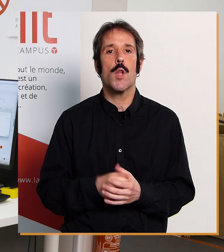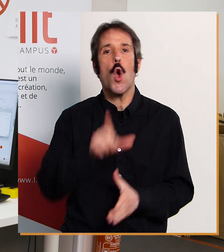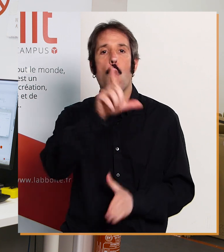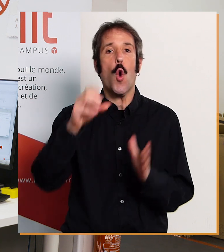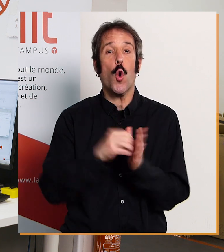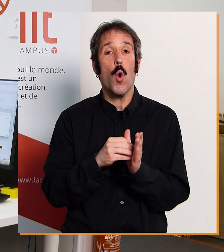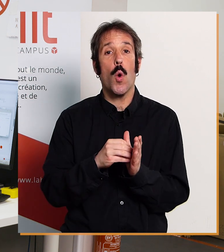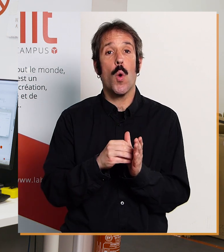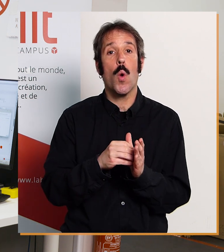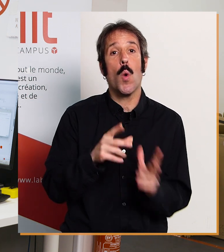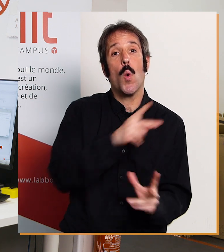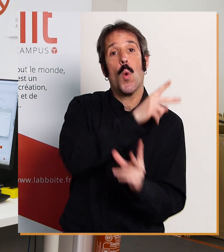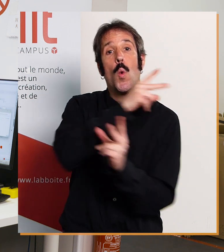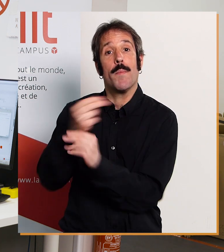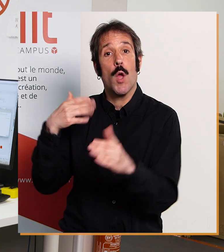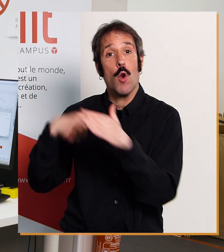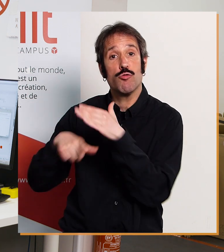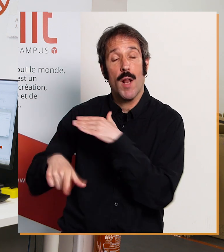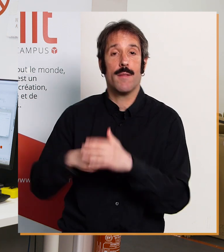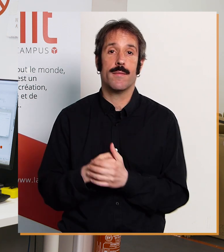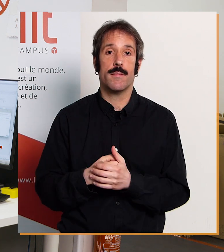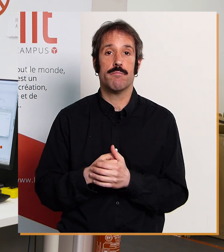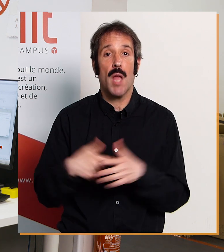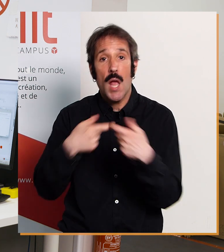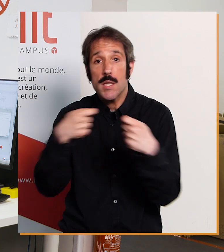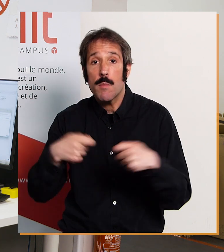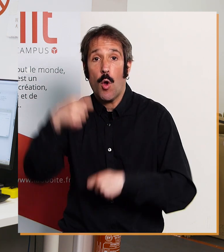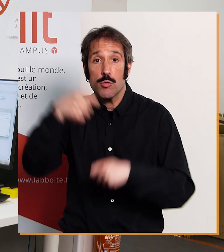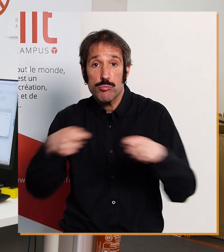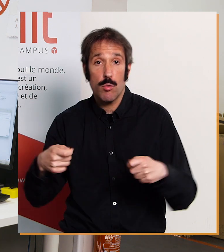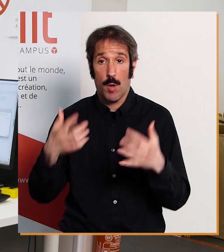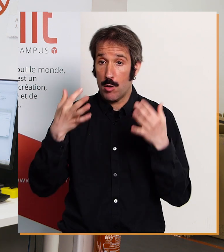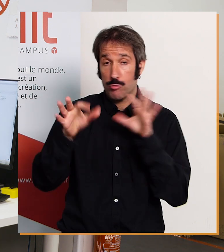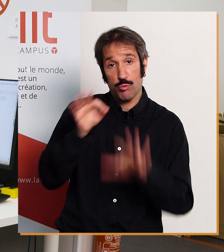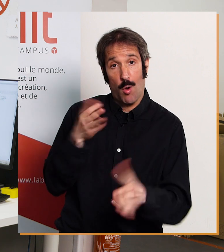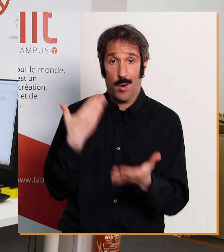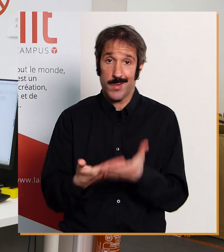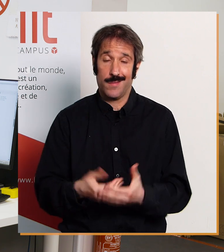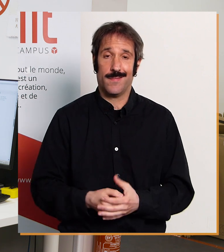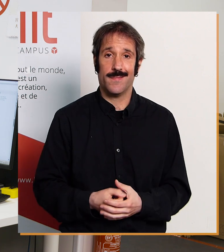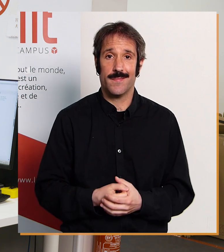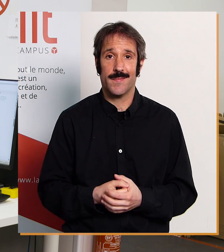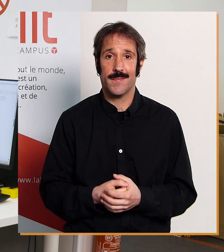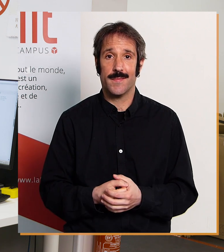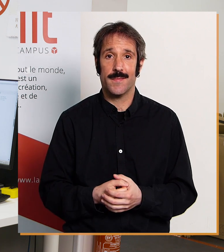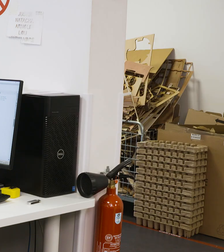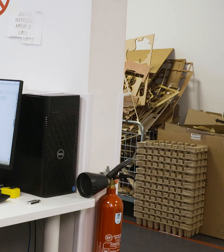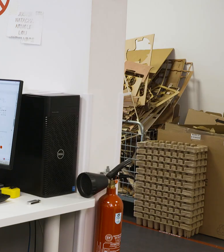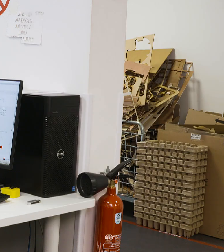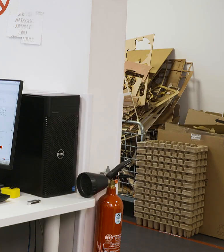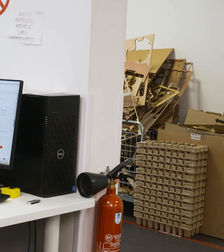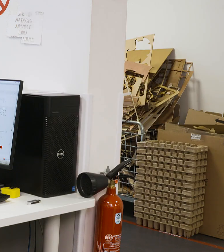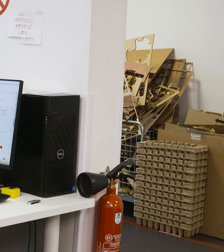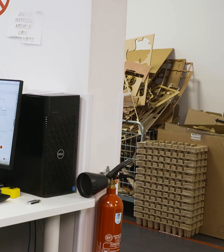Je glisse mon logo sur CorelDRAW et je vais le mettre aux dimensions que je souhaite, comme ceci.